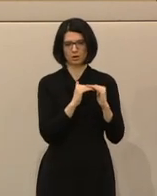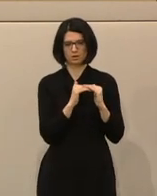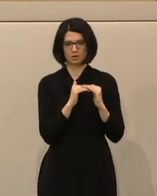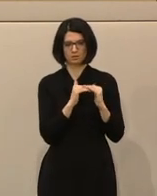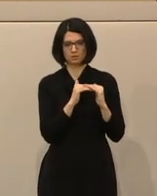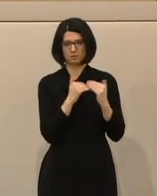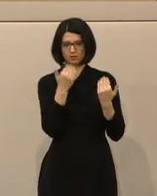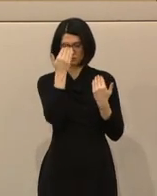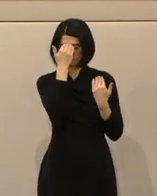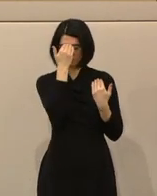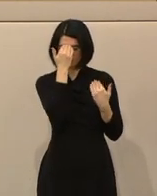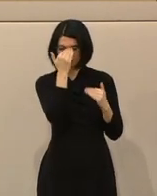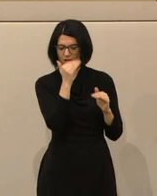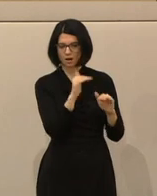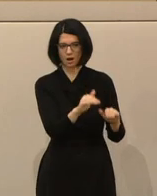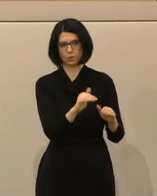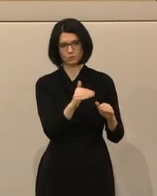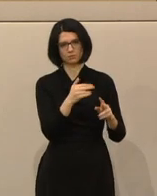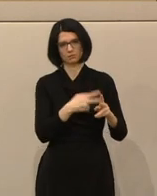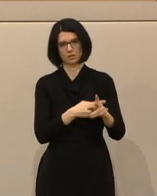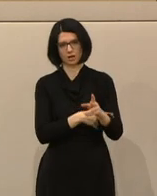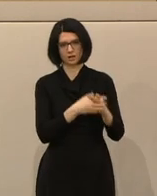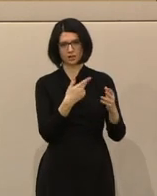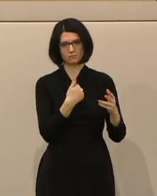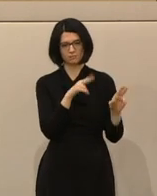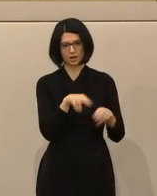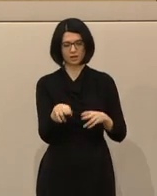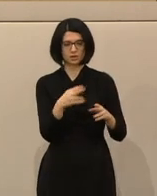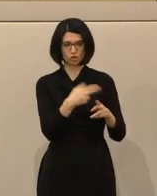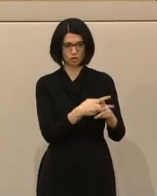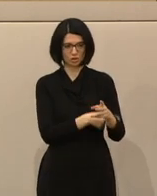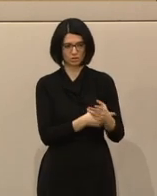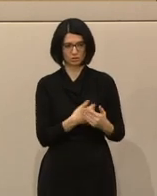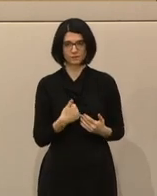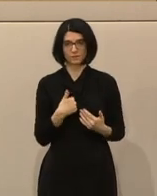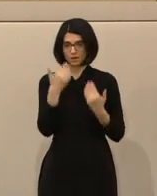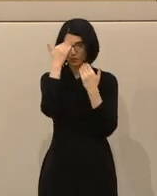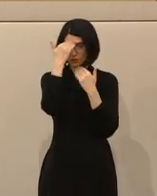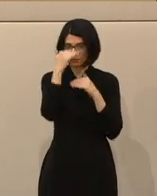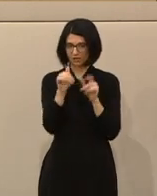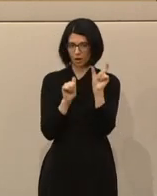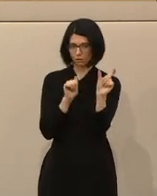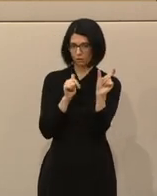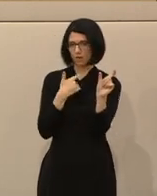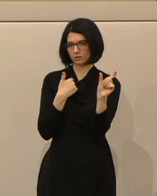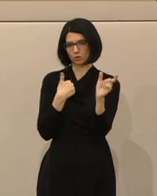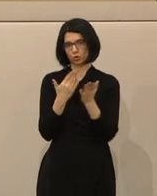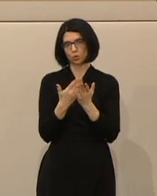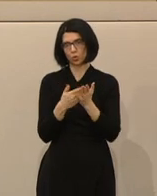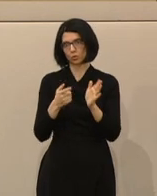Vertrauens in den Staat, in den Rechtsstaat ist. Das Vertrauen ist ja heute schon wiederholt erwähnt